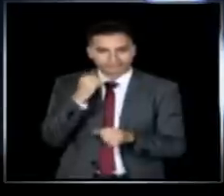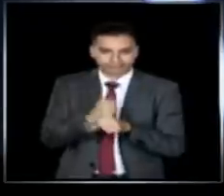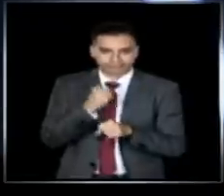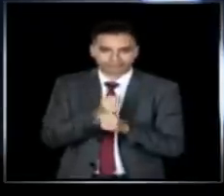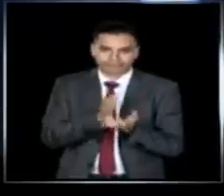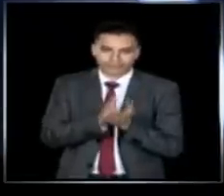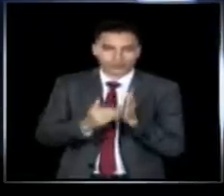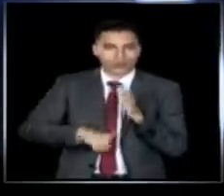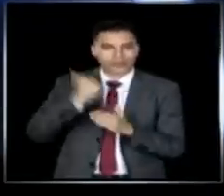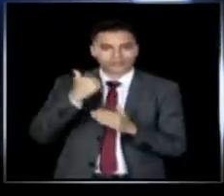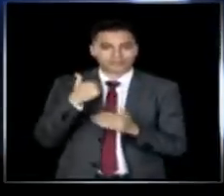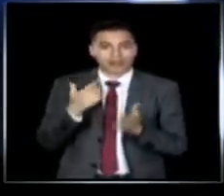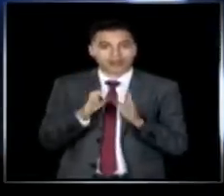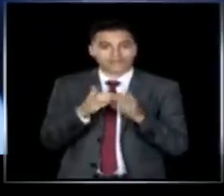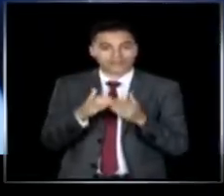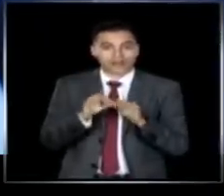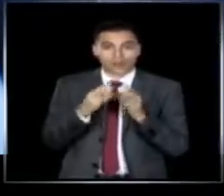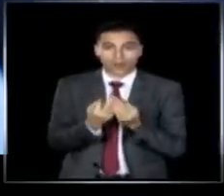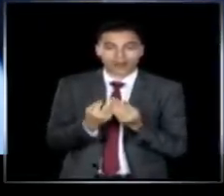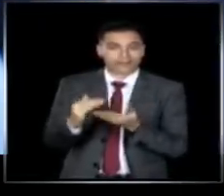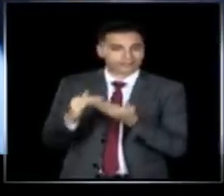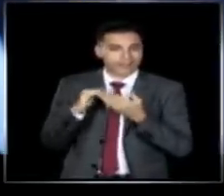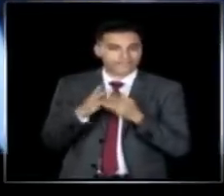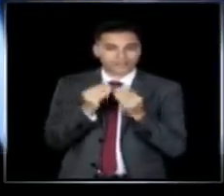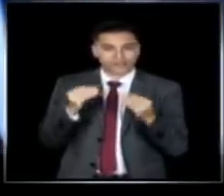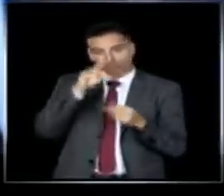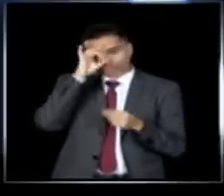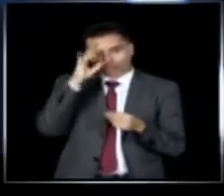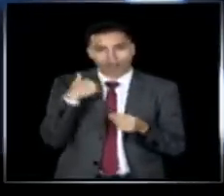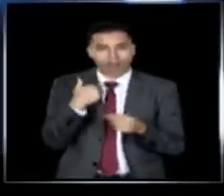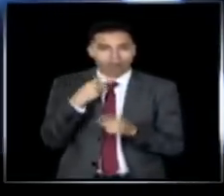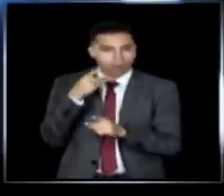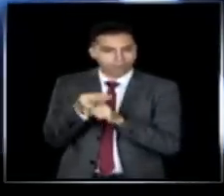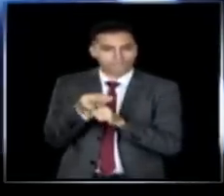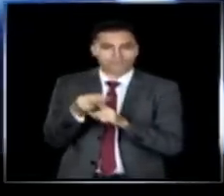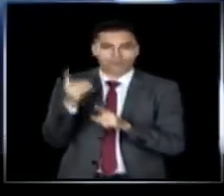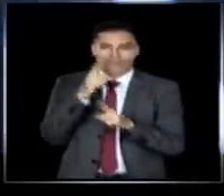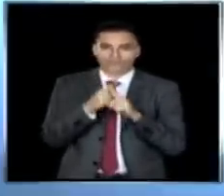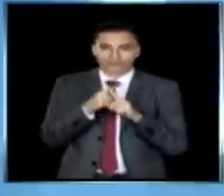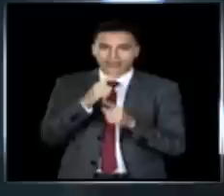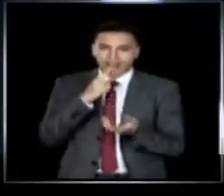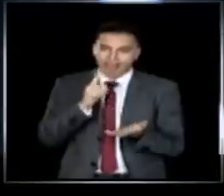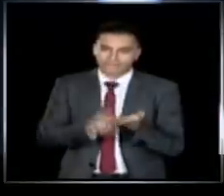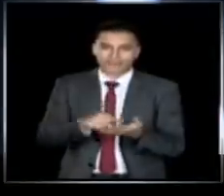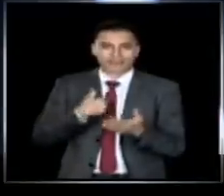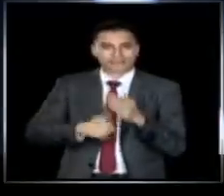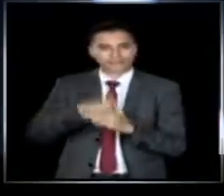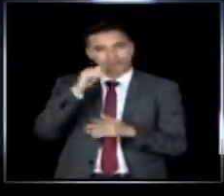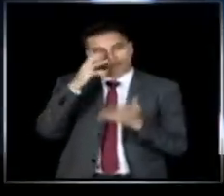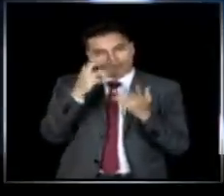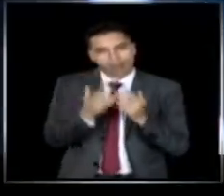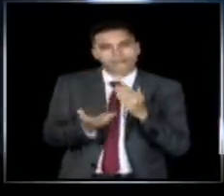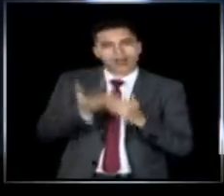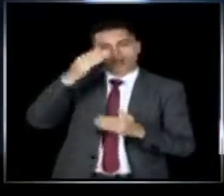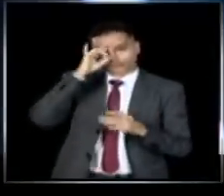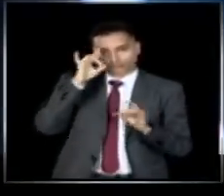أهلي والفريق كان ليهم دور كبير جدا في استعدادي، وإن شاء الله أكون قد الثقة اللي هم ادوها لي وأجيب أكبر عدد ممكن من النقط. إحنا جمعنا نفسنا عن